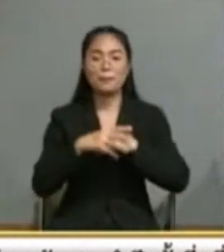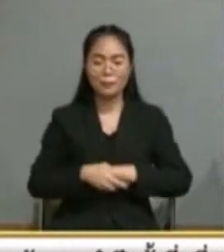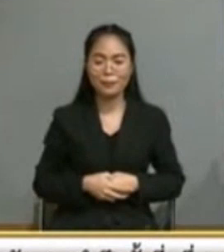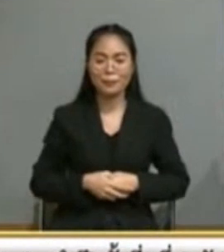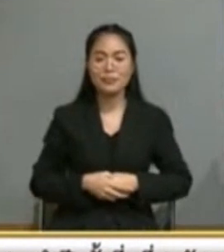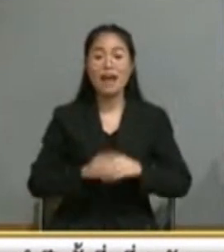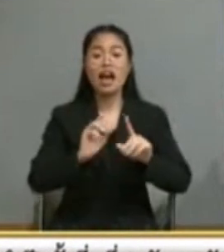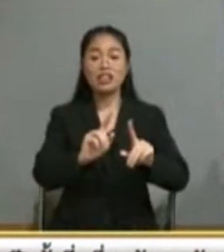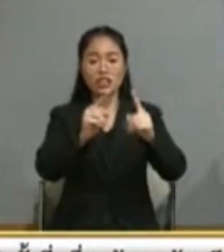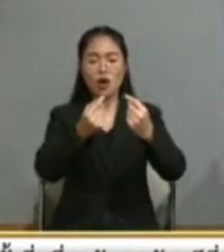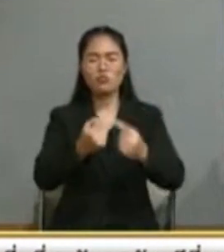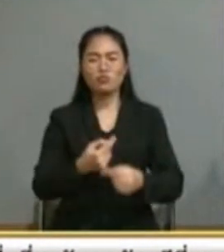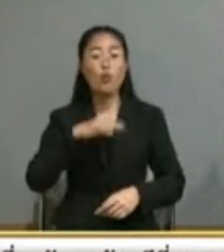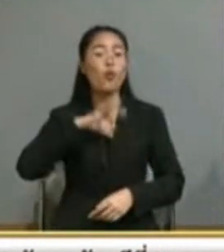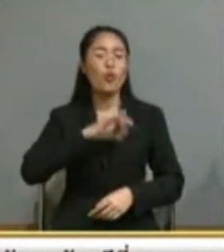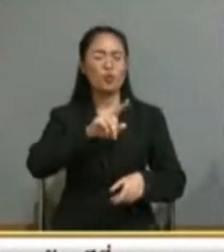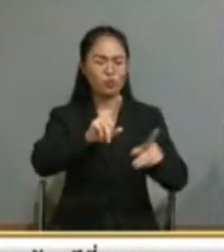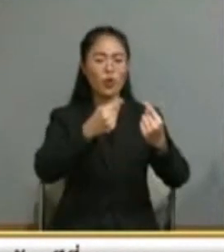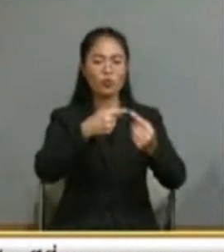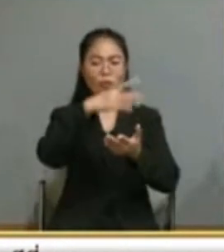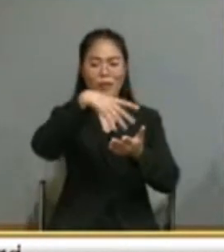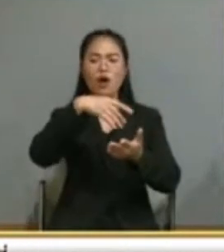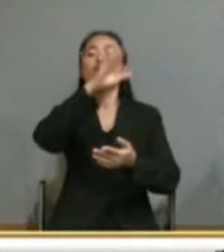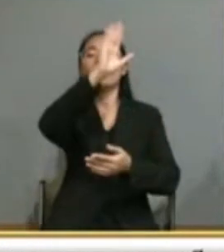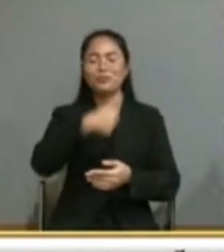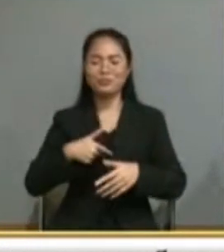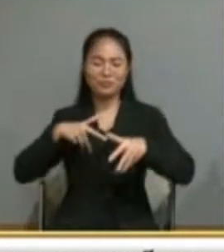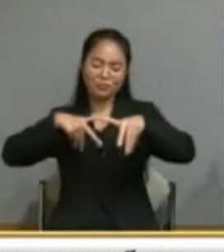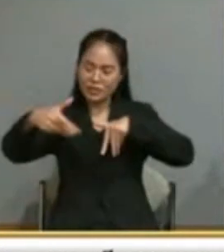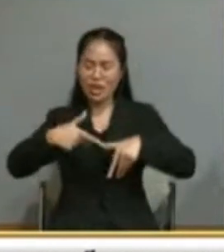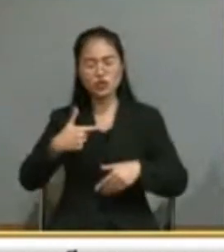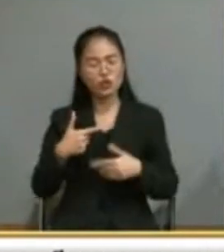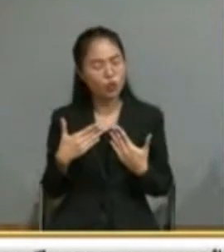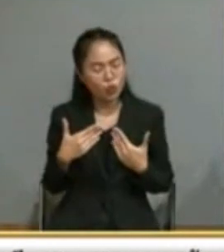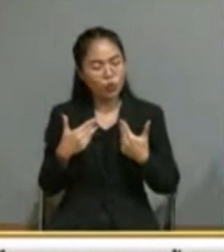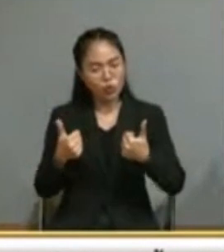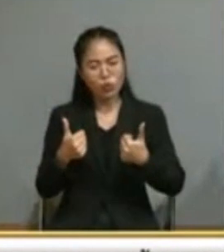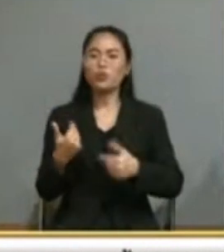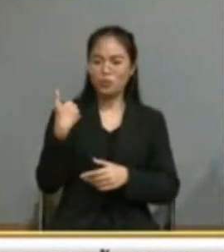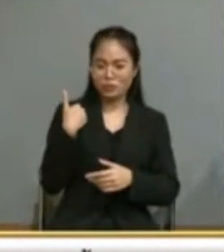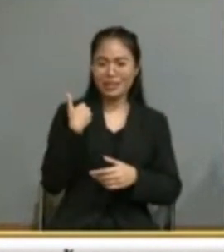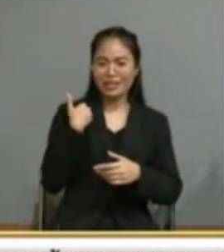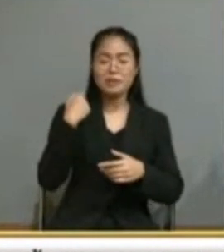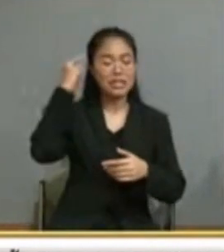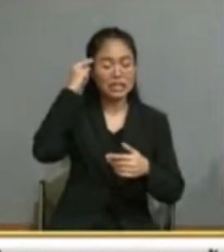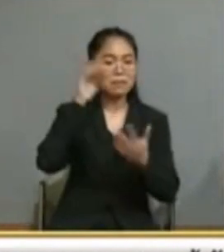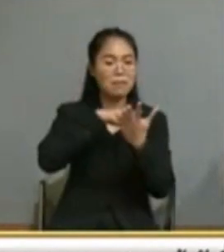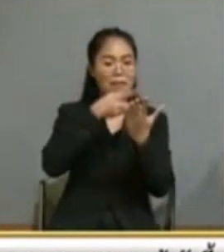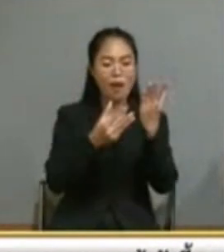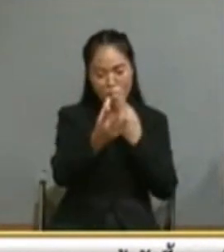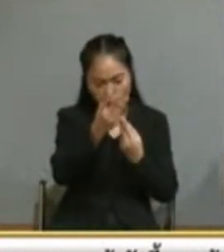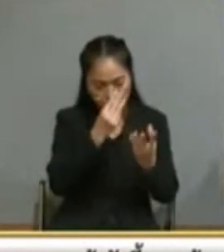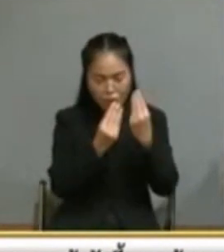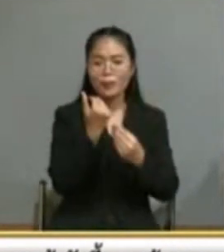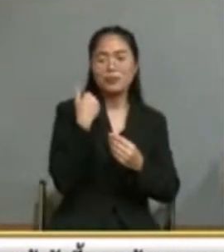ำตอบนะครับผมคิวากองทำใหพน้ปชาชนดีใจครัว่าได้มการศึกษาในเรื่องของคามเป็ไปได้แล้นะครัพบว่า